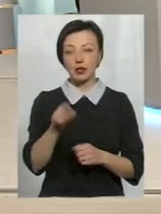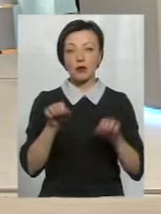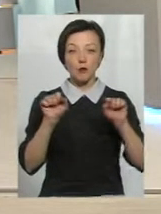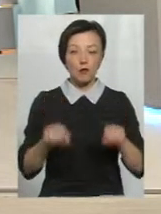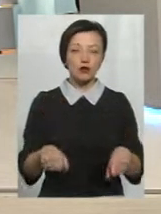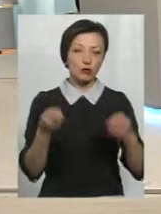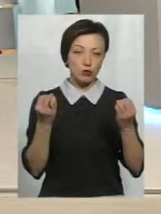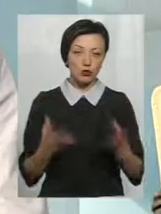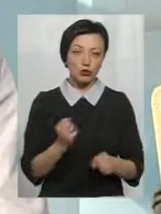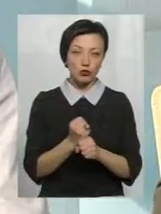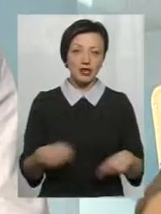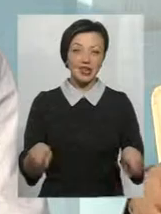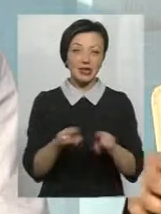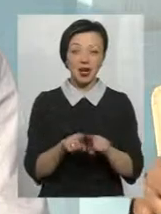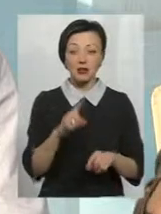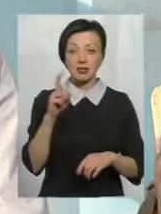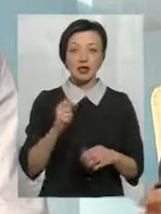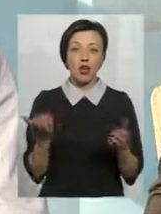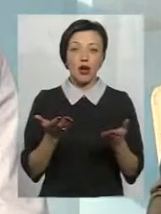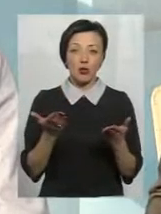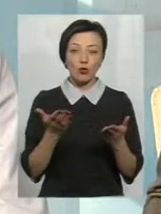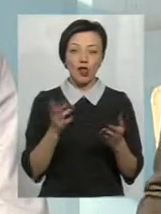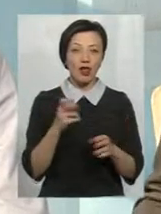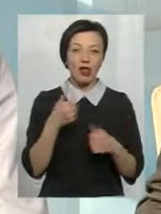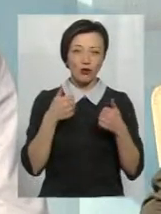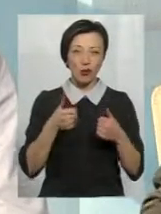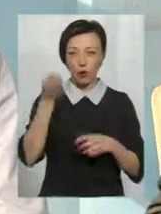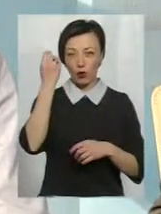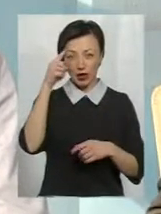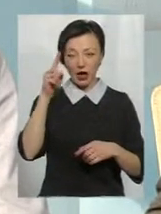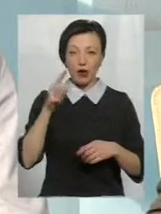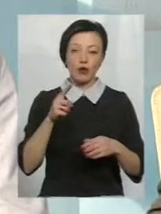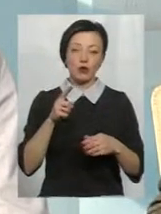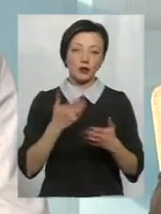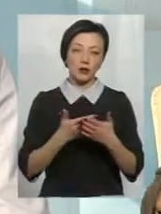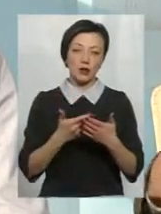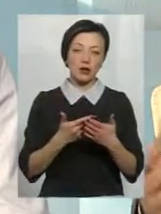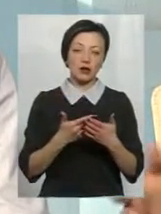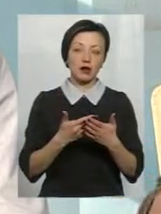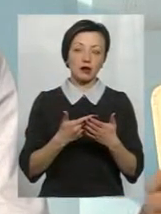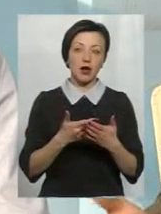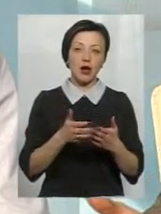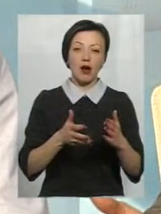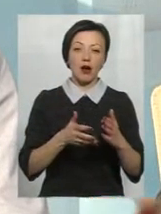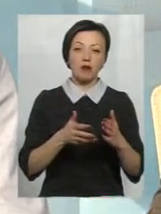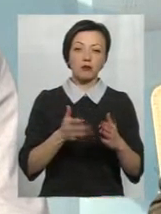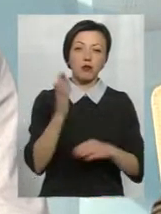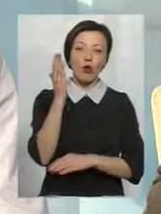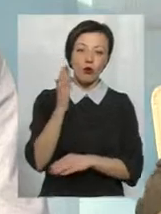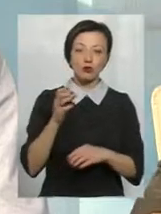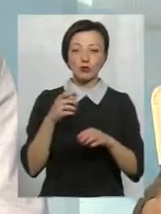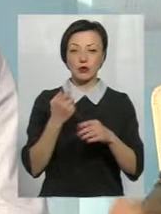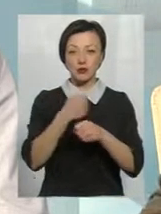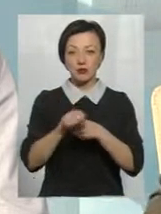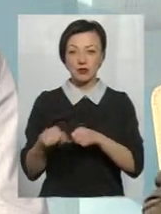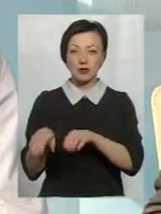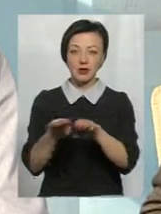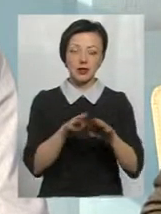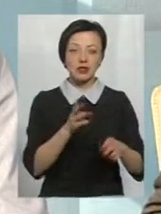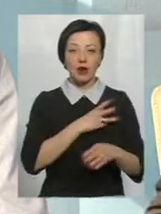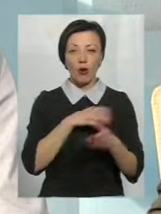просто зробити так, що за якусь не дуже добру ідею проголосують там добровільно, примусово, можливо, або якісь